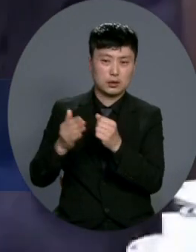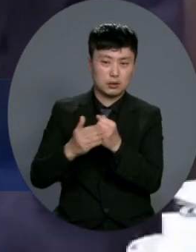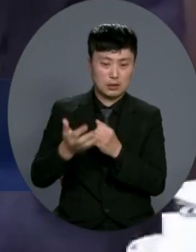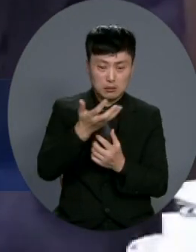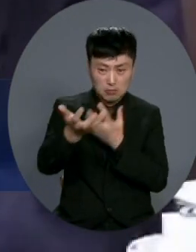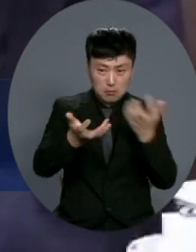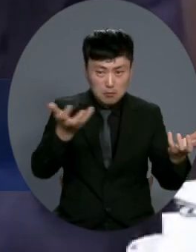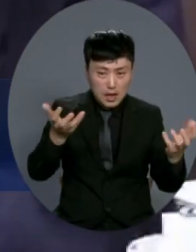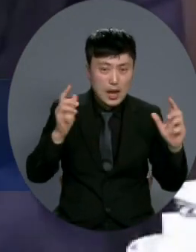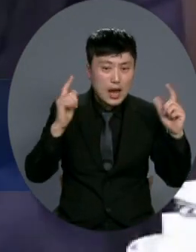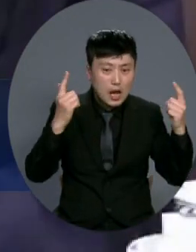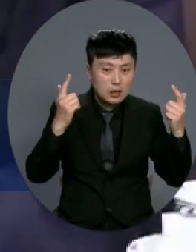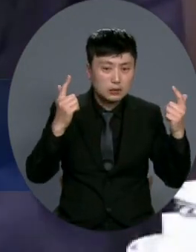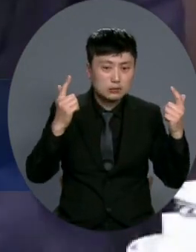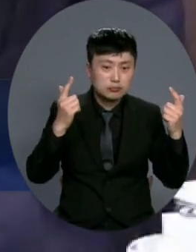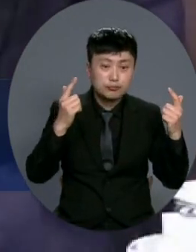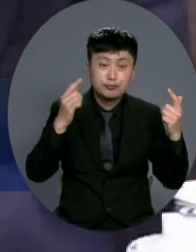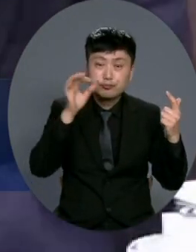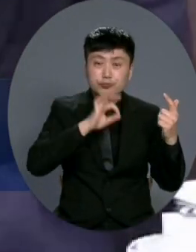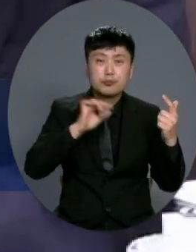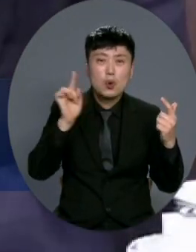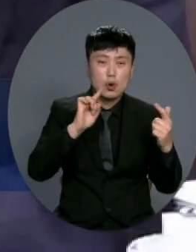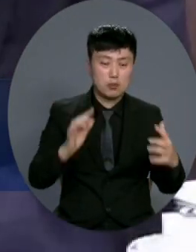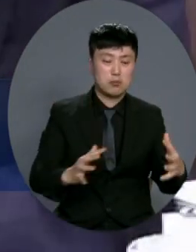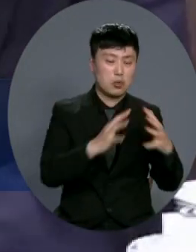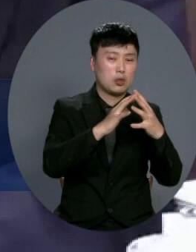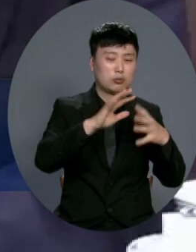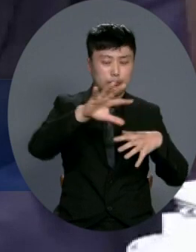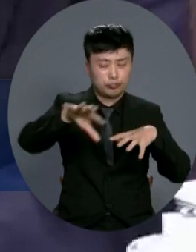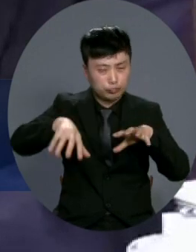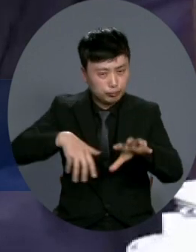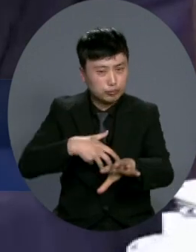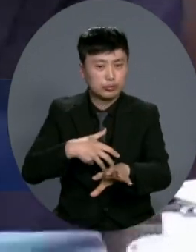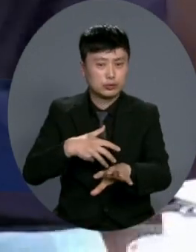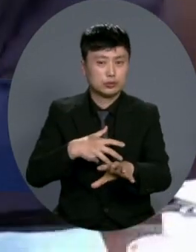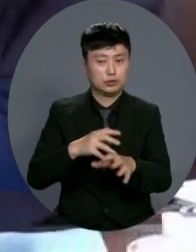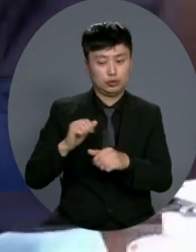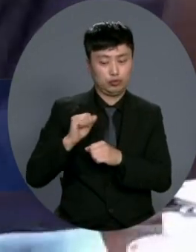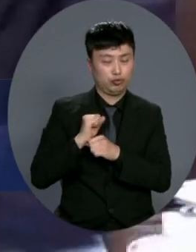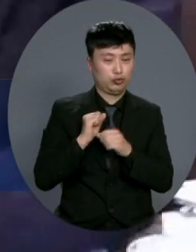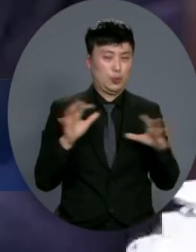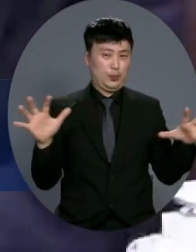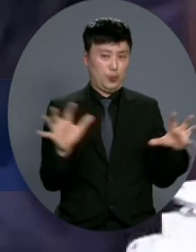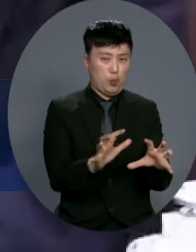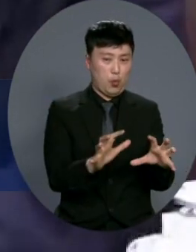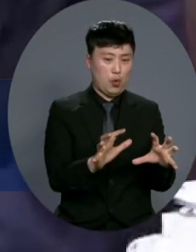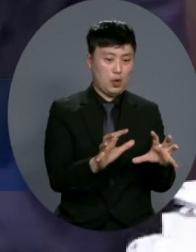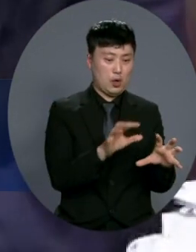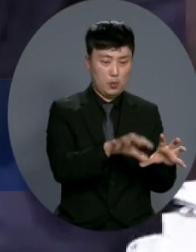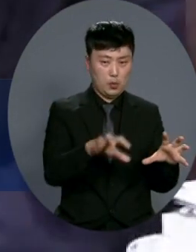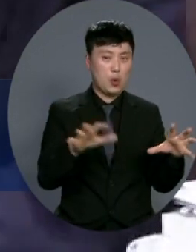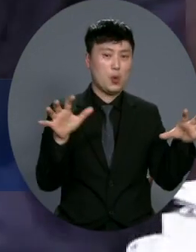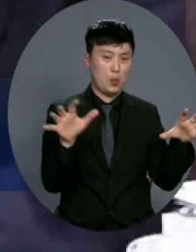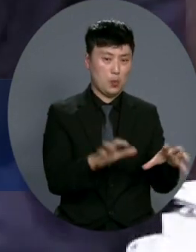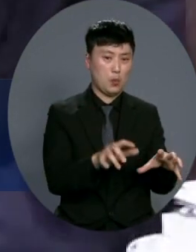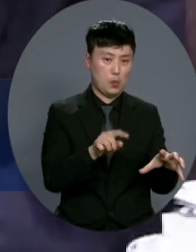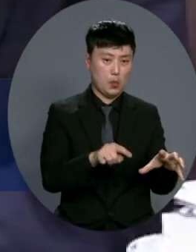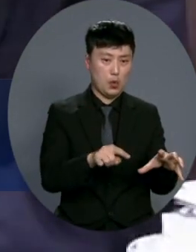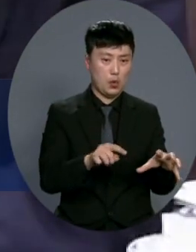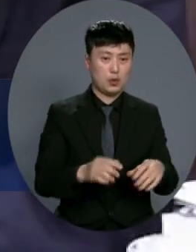흩어뜨리는 방식이 아니고 가장 효율적으로 기부대 양여 방식으로 군부대들을 한 곳에 집적화시키고 작전